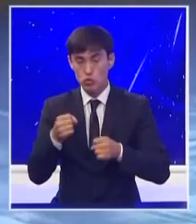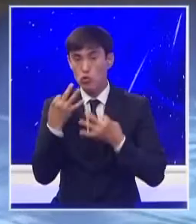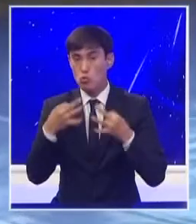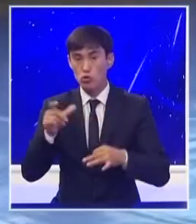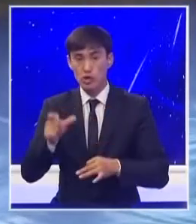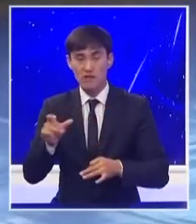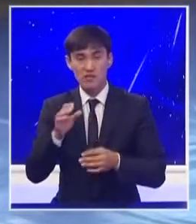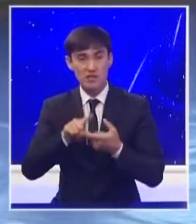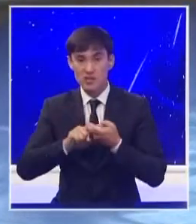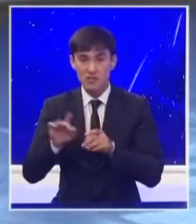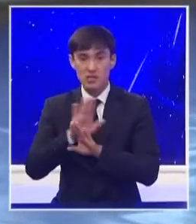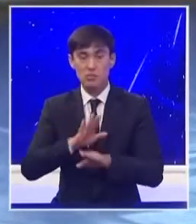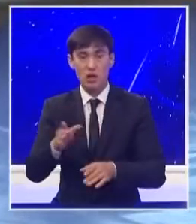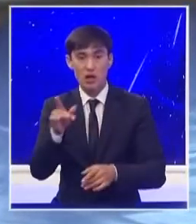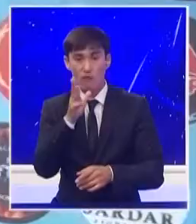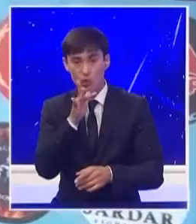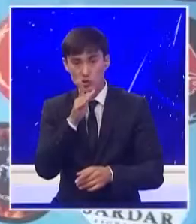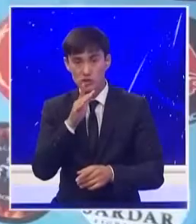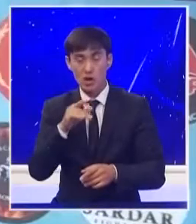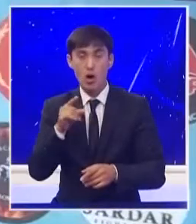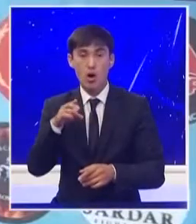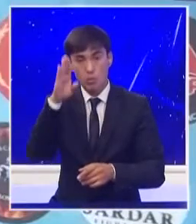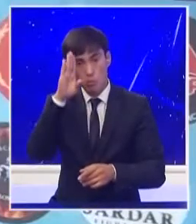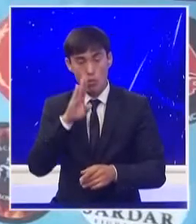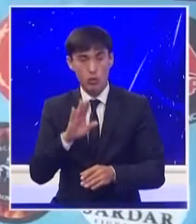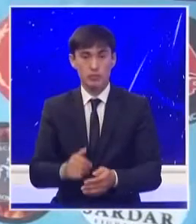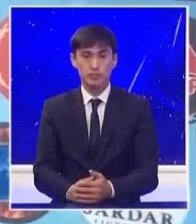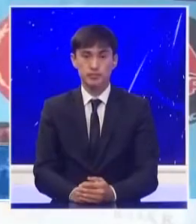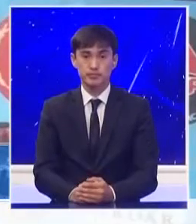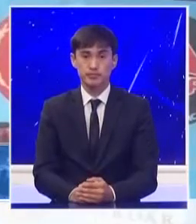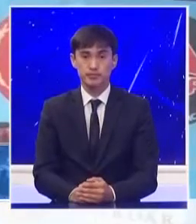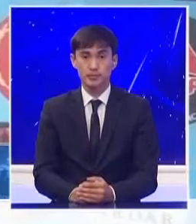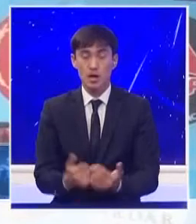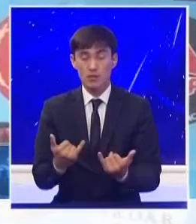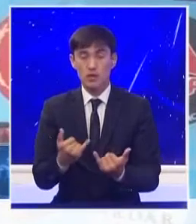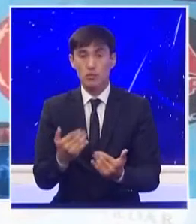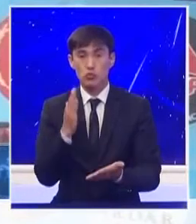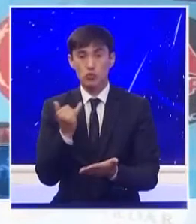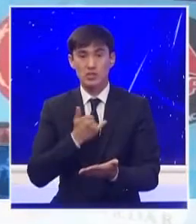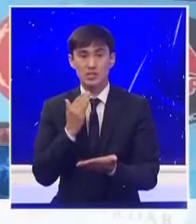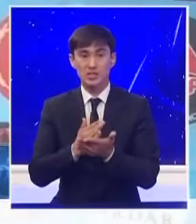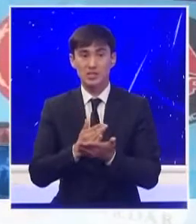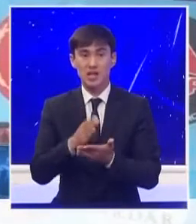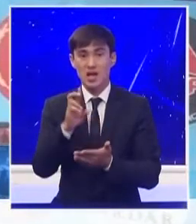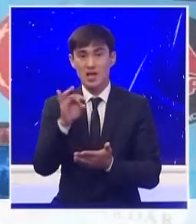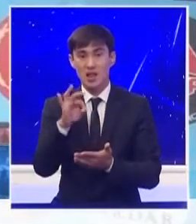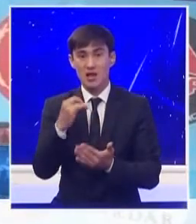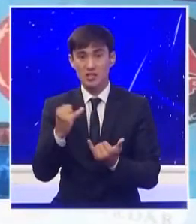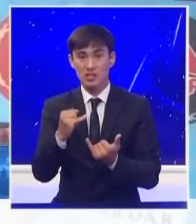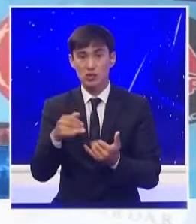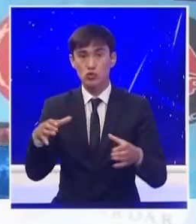от возраста, пола и физических данных. В данный момент у нас сейчас есть Уралов Ернар, он сейчас на сборах в Текеле.